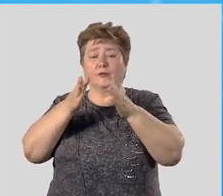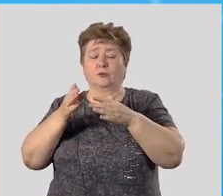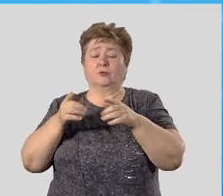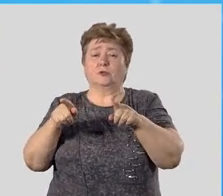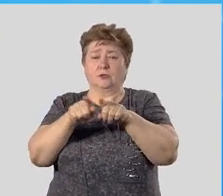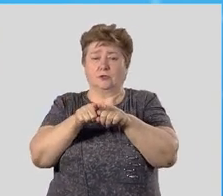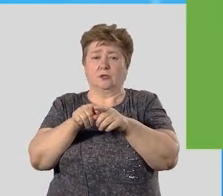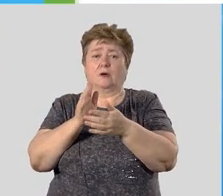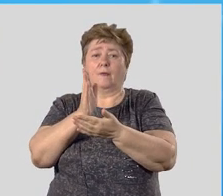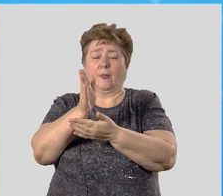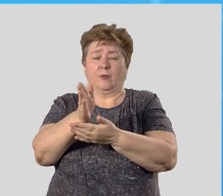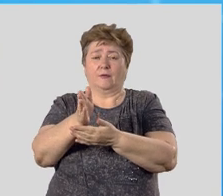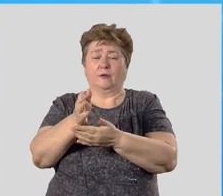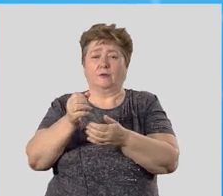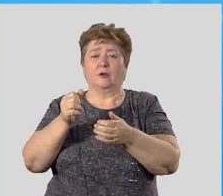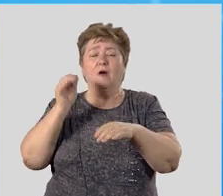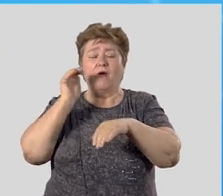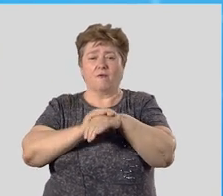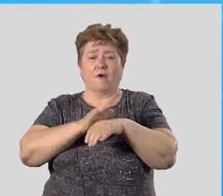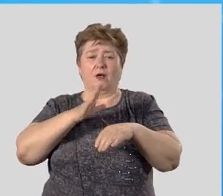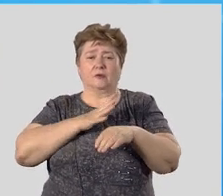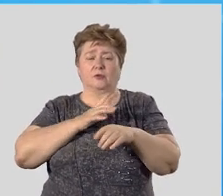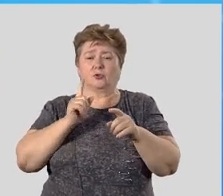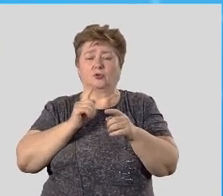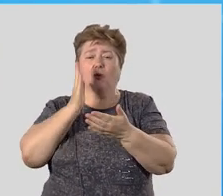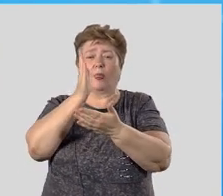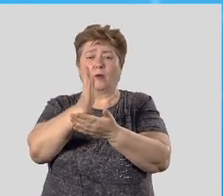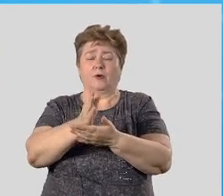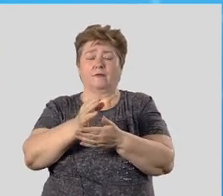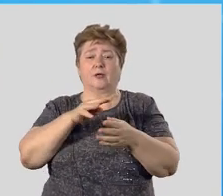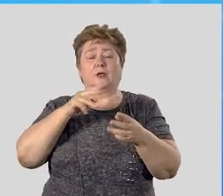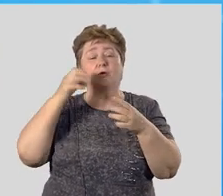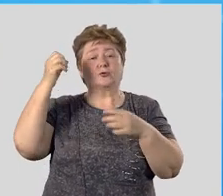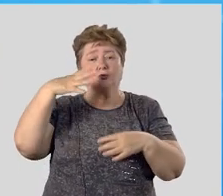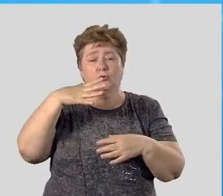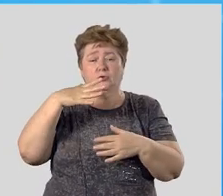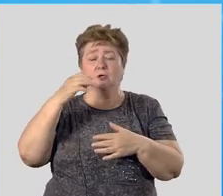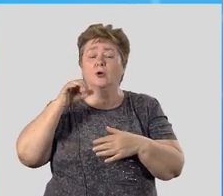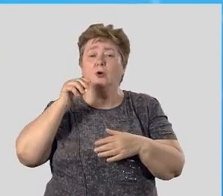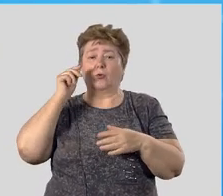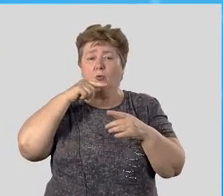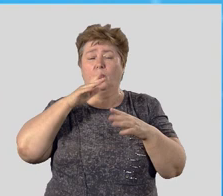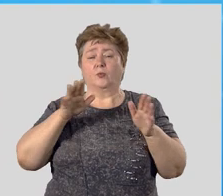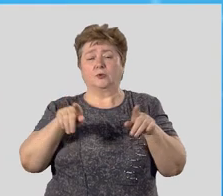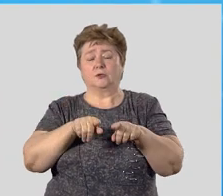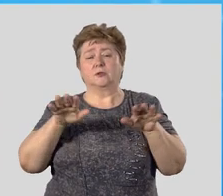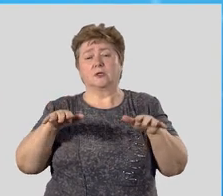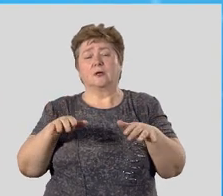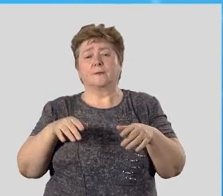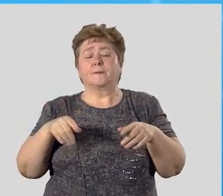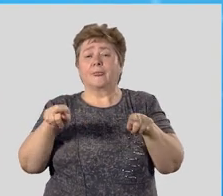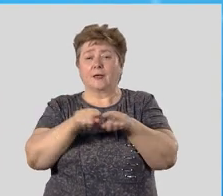ним. Так было доказано, что они ориентируются по солнцу. Подобные